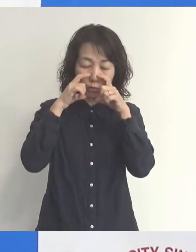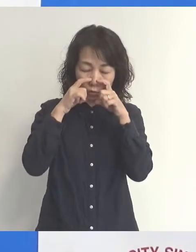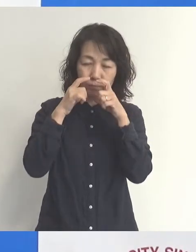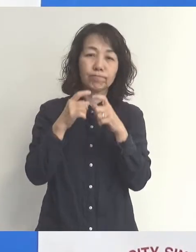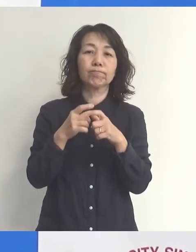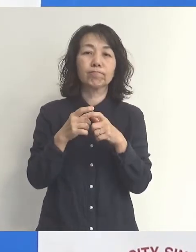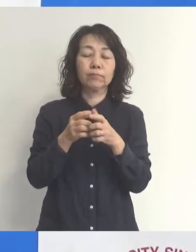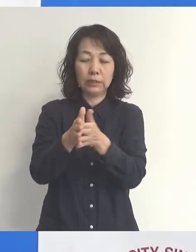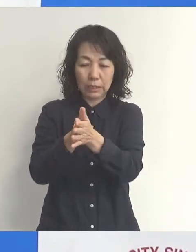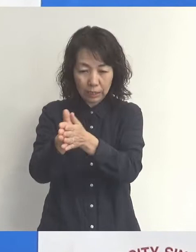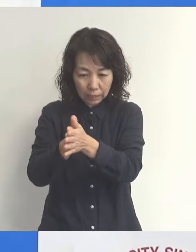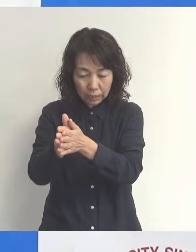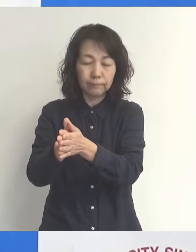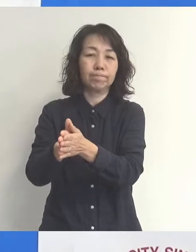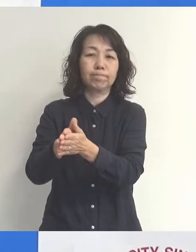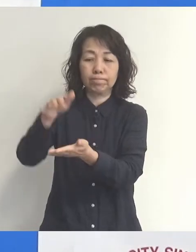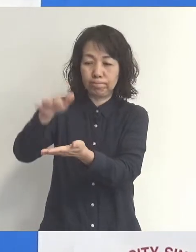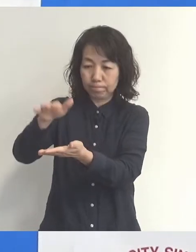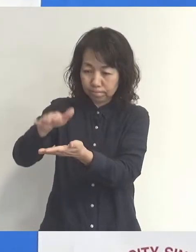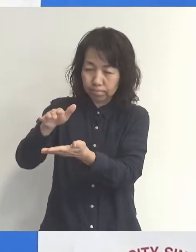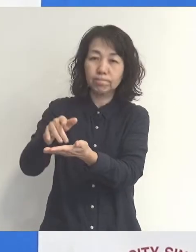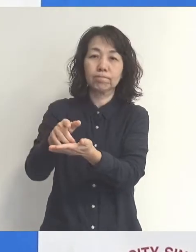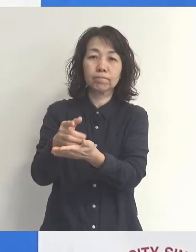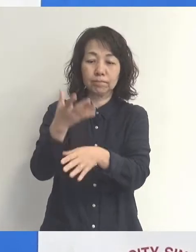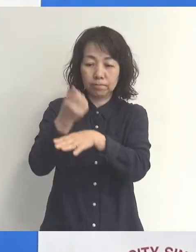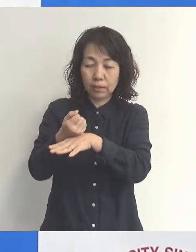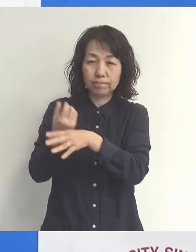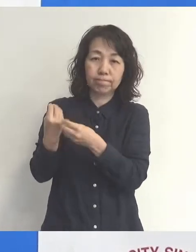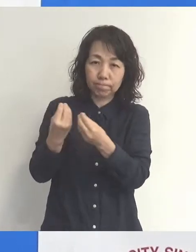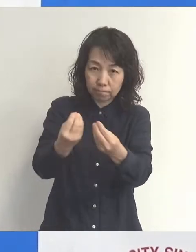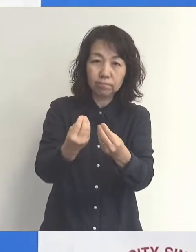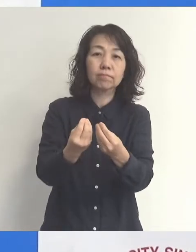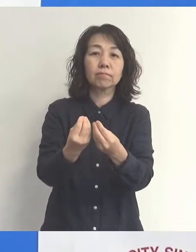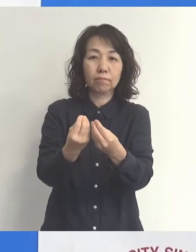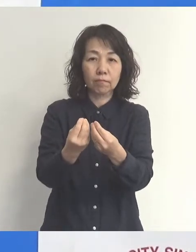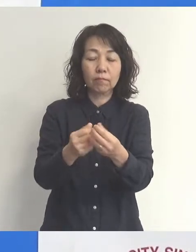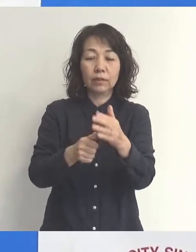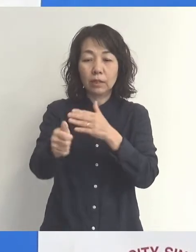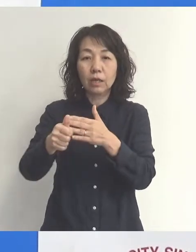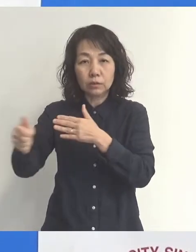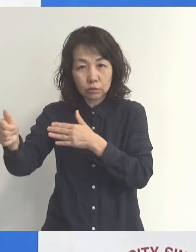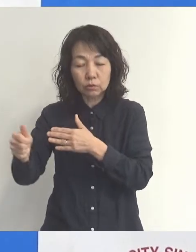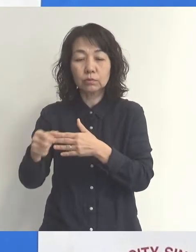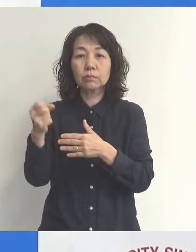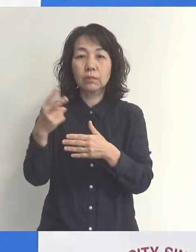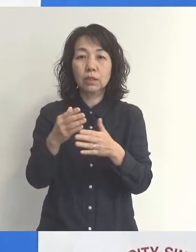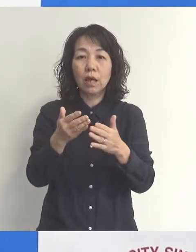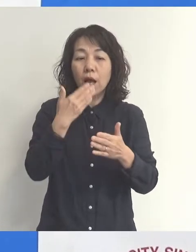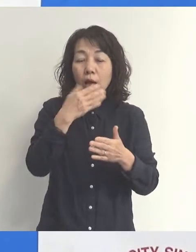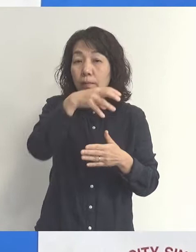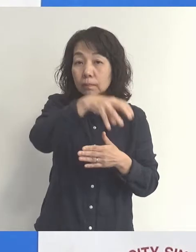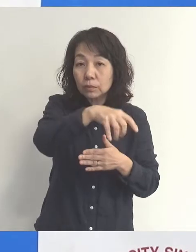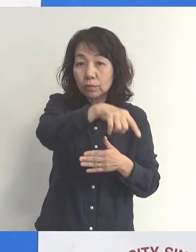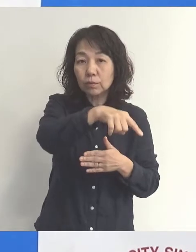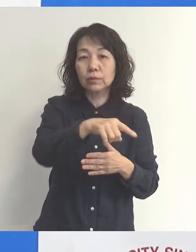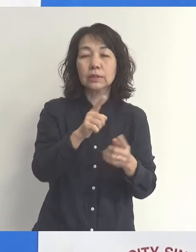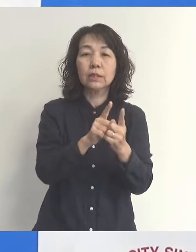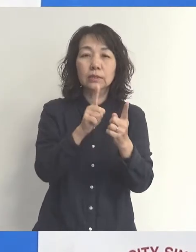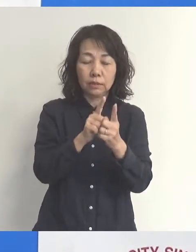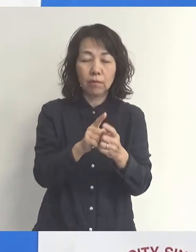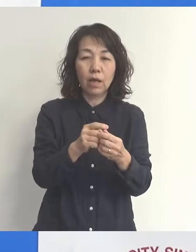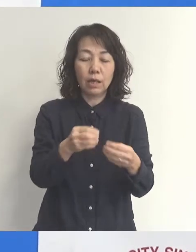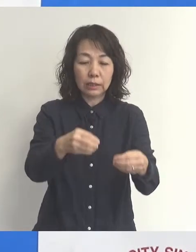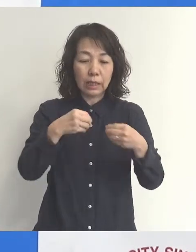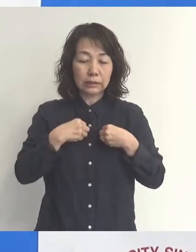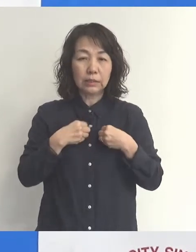用、手洗い、消毒を習慣としながら、外出や会食などに際しては感染防止対